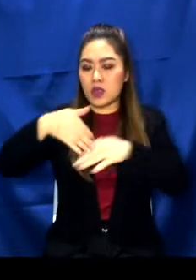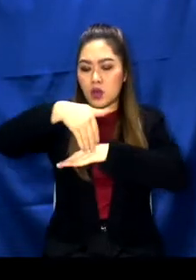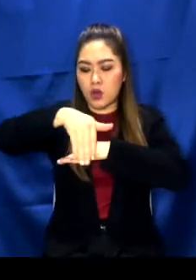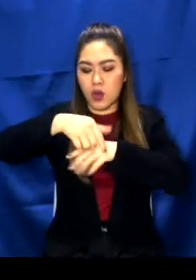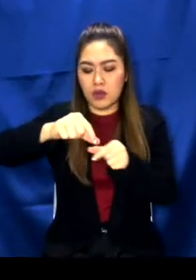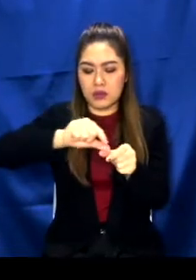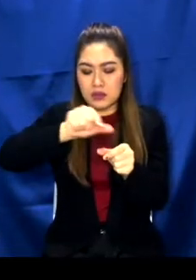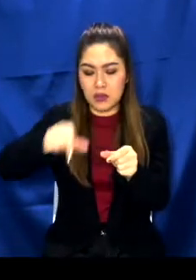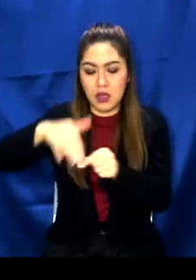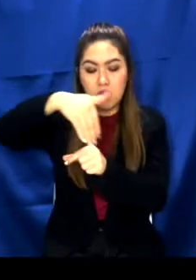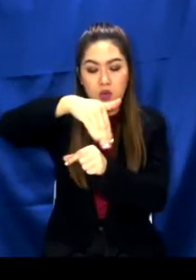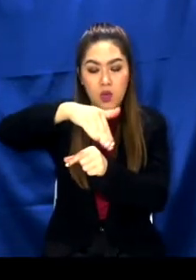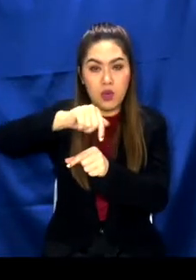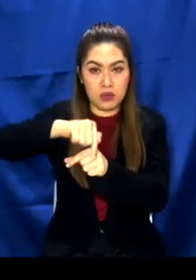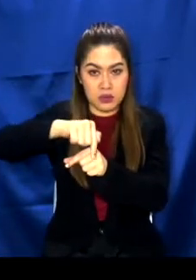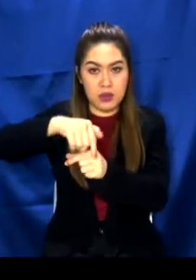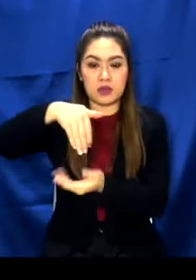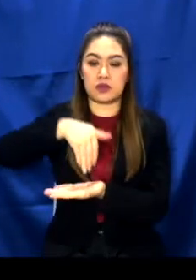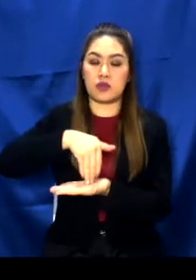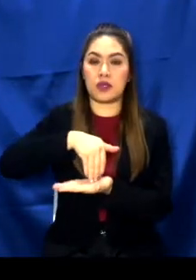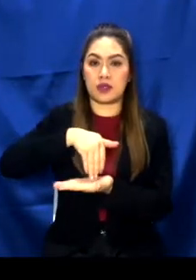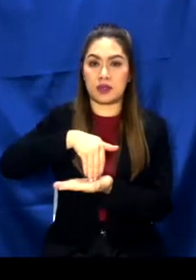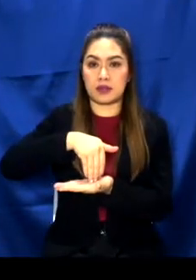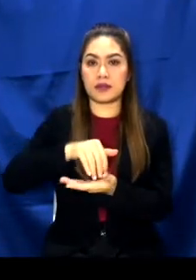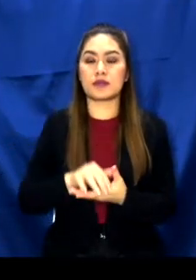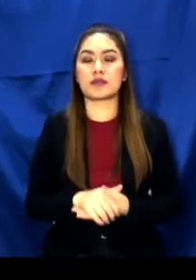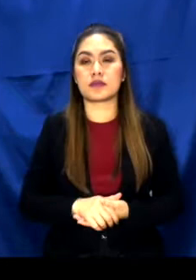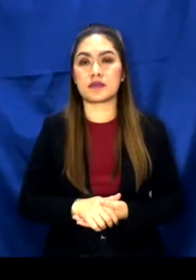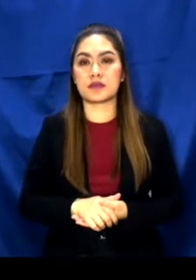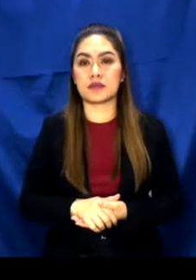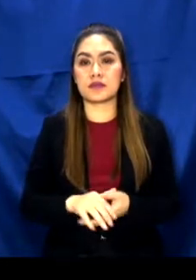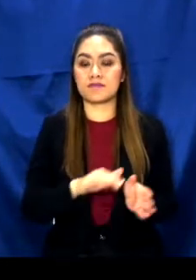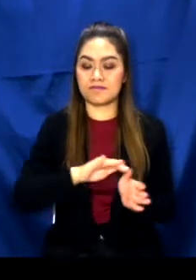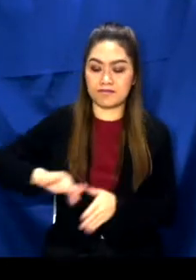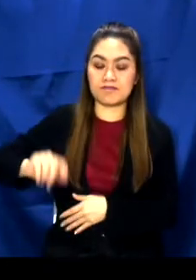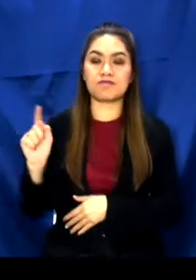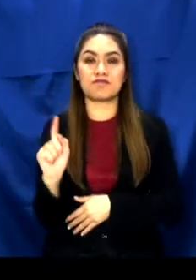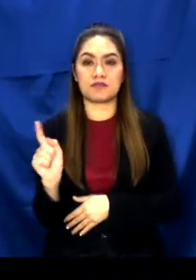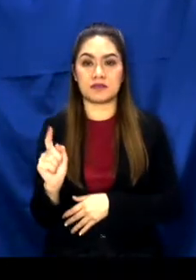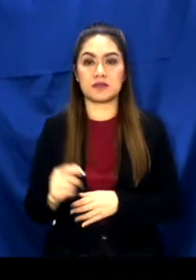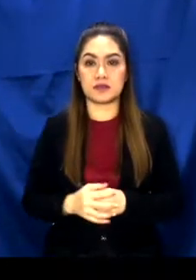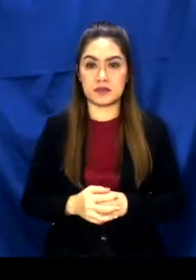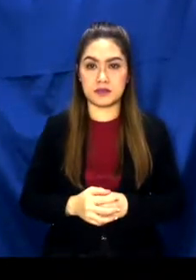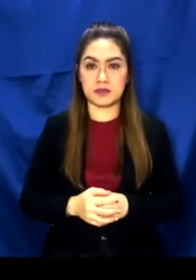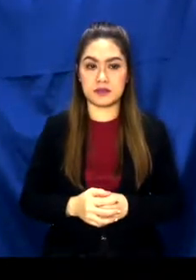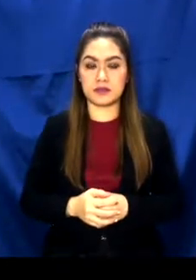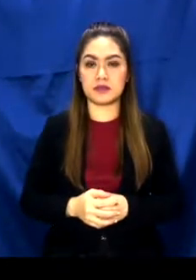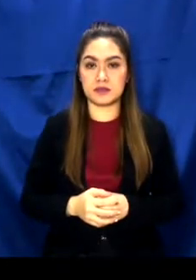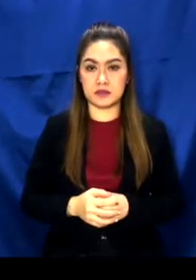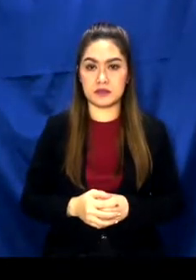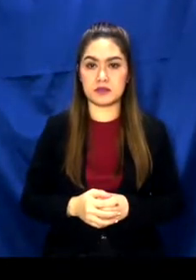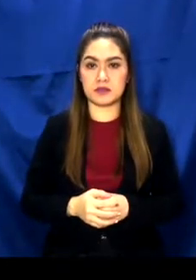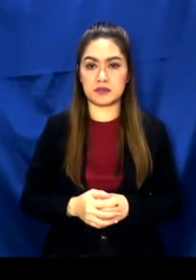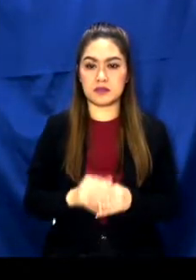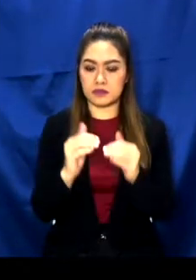อกอันเนี้ยคือเส้นอยู่กลางต่อไปนะคะตัวต่อไปอันนี้อัน